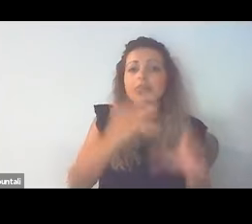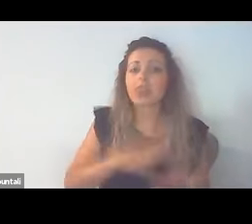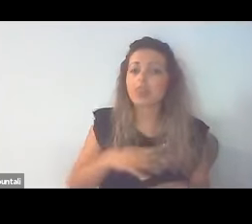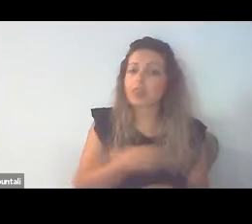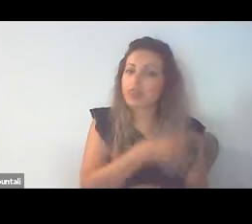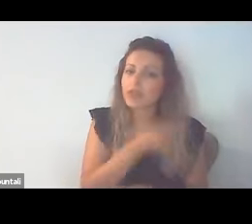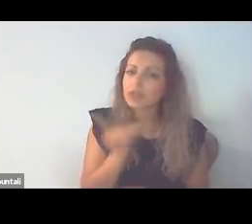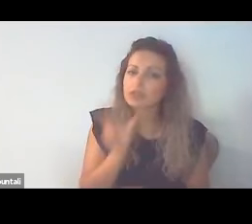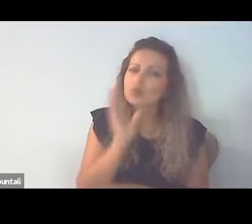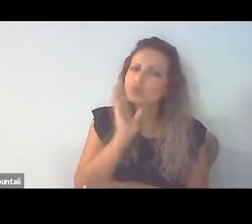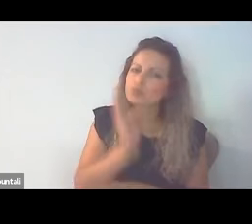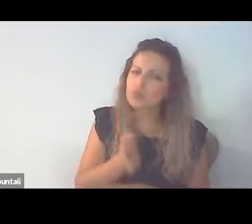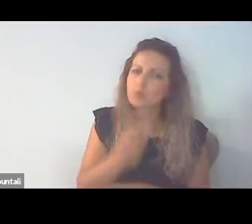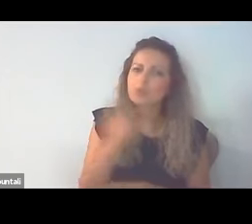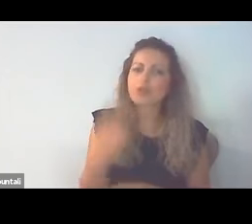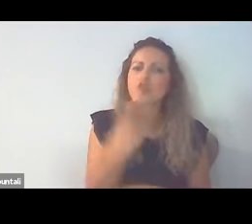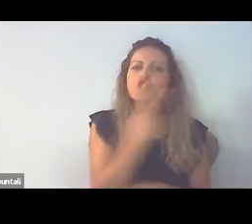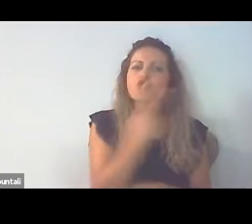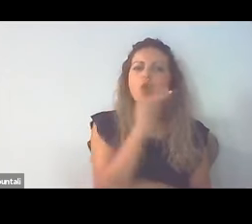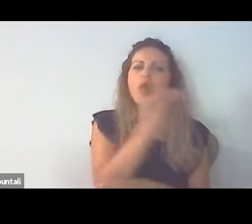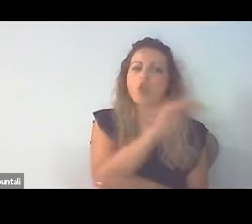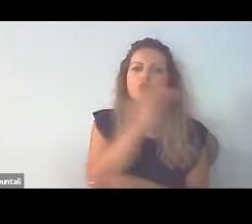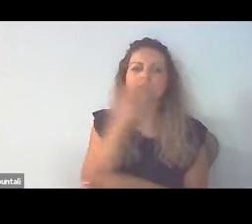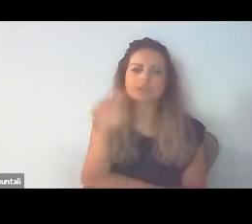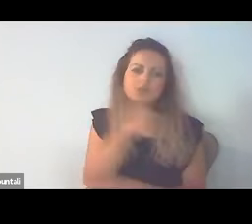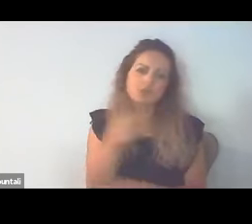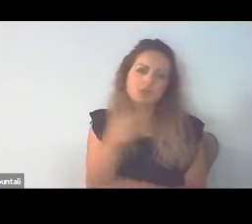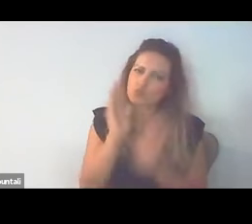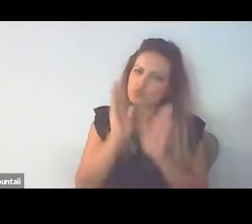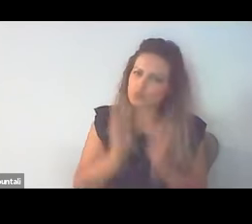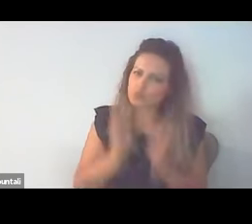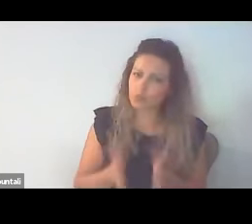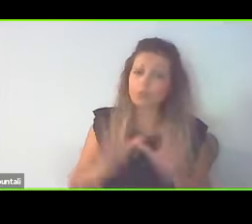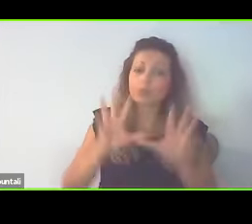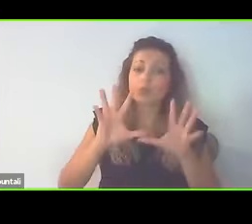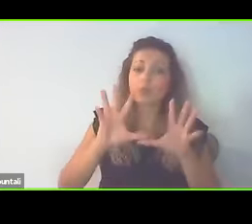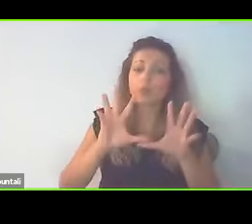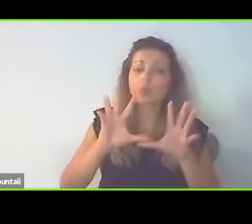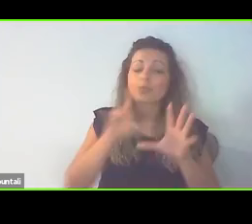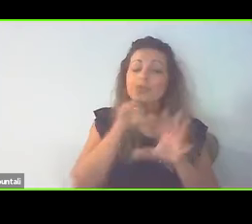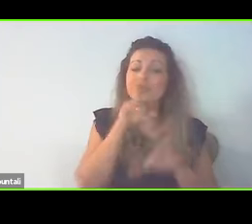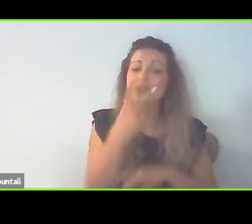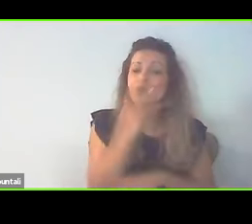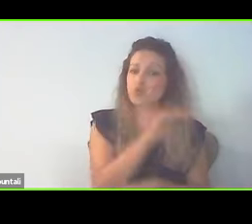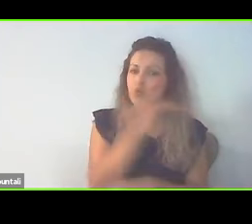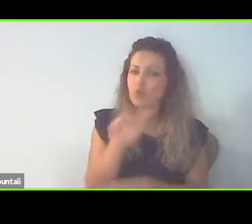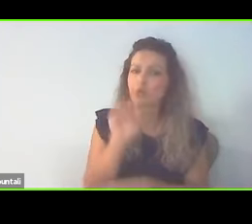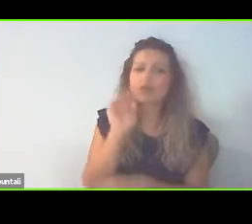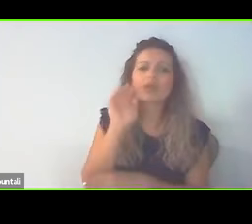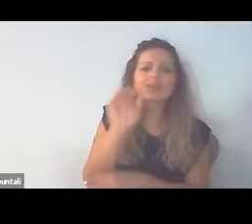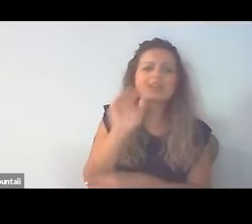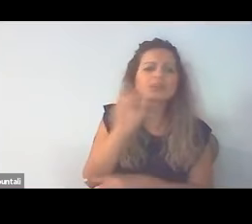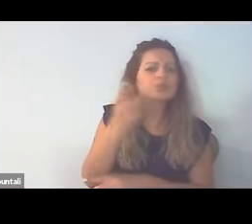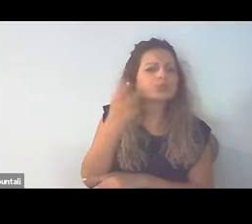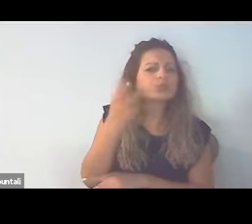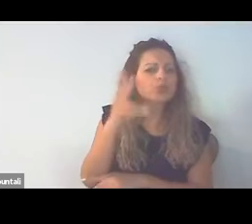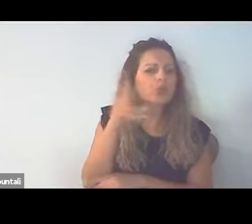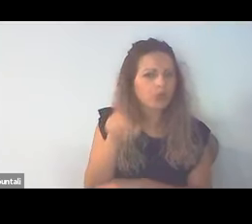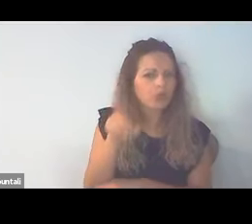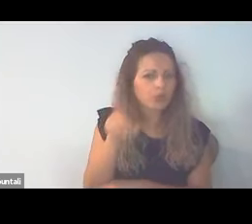ενδεικτικά δύο ερωτήσεις που απευθύνονται κυρίως